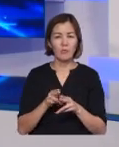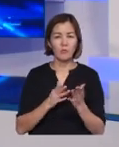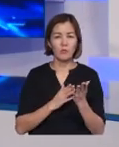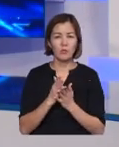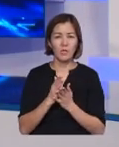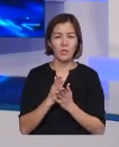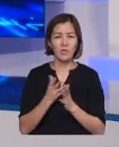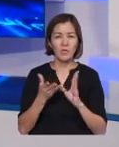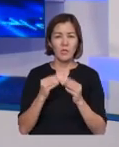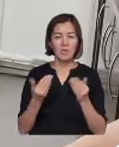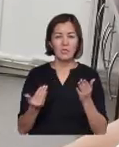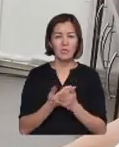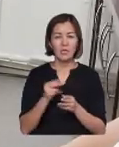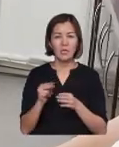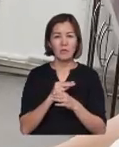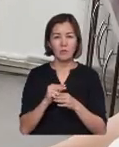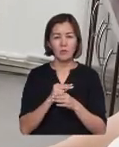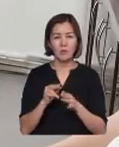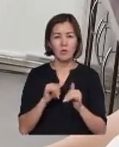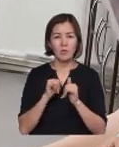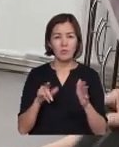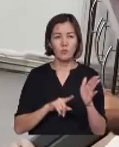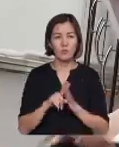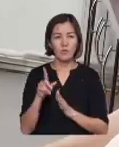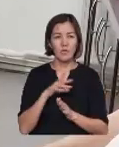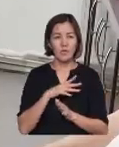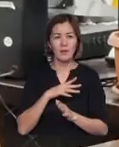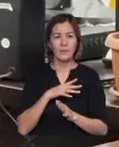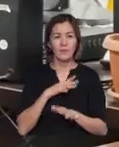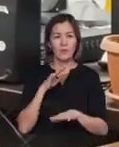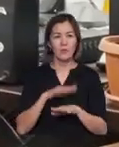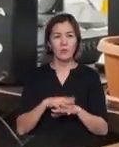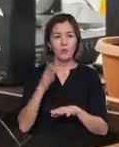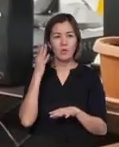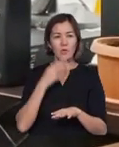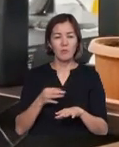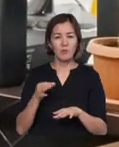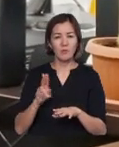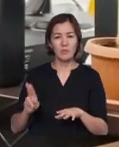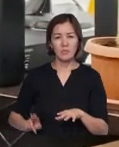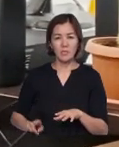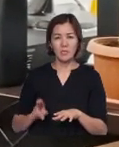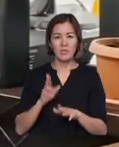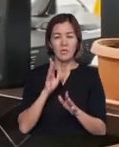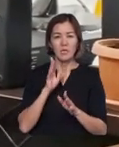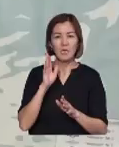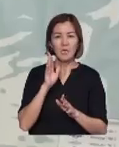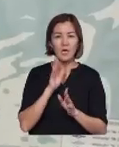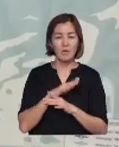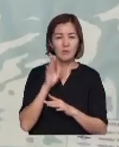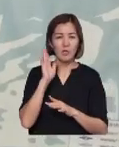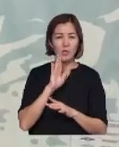аясында диагностикалық жаңа емдеу тәсілдері артуда. Бұл туралы қордың Алматы облыстық филиалының директоры Қапшағай автобус